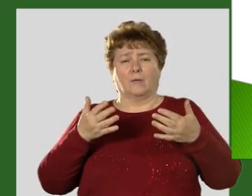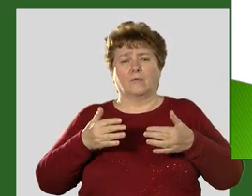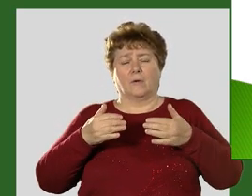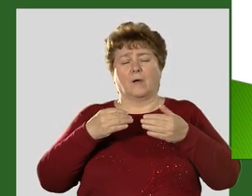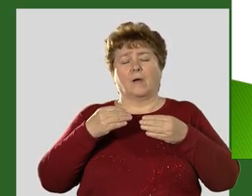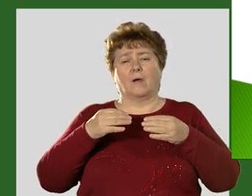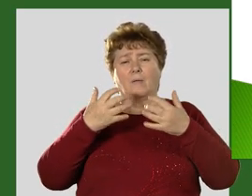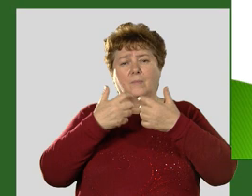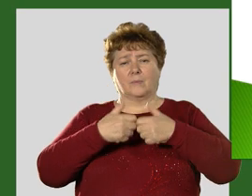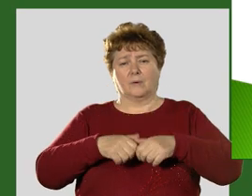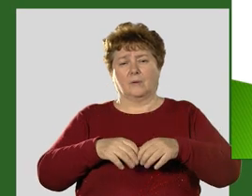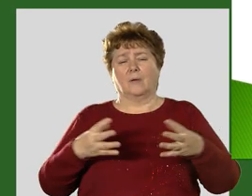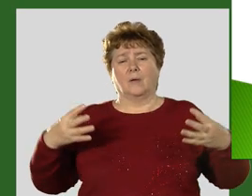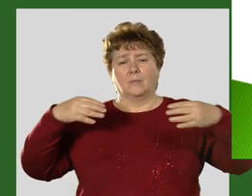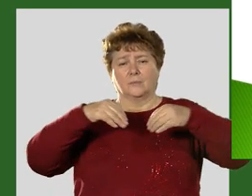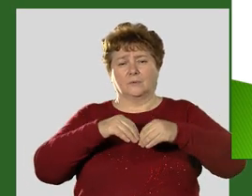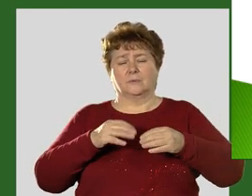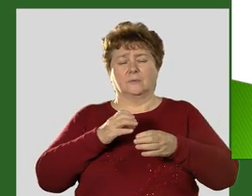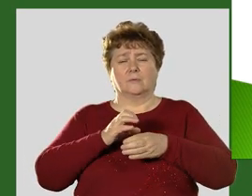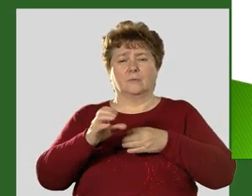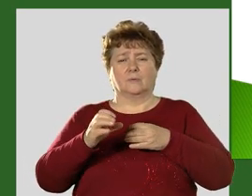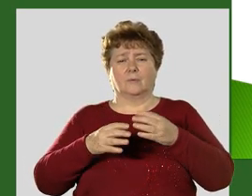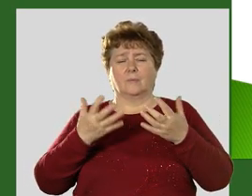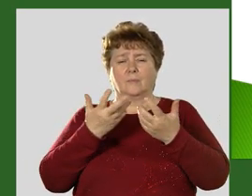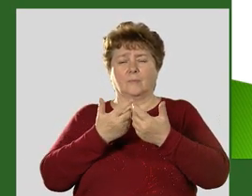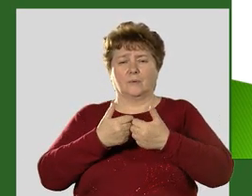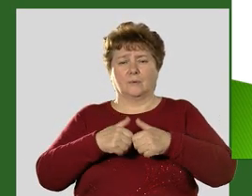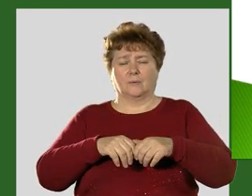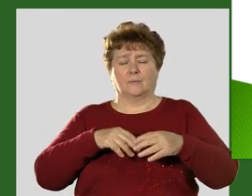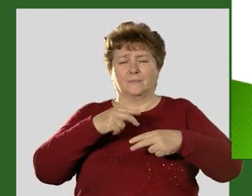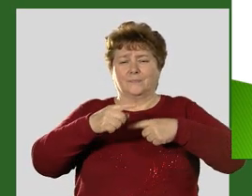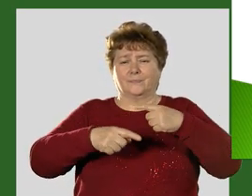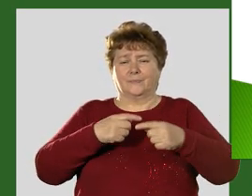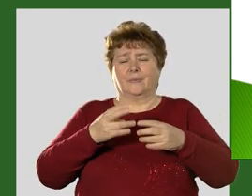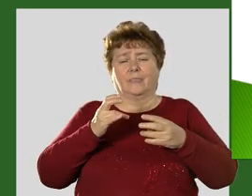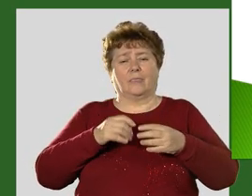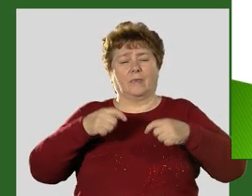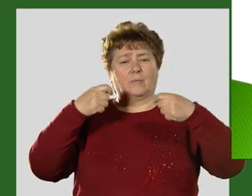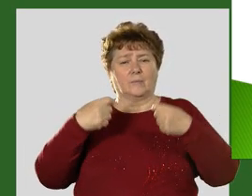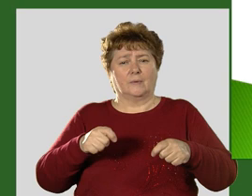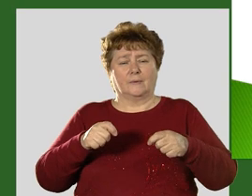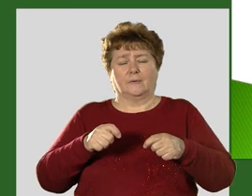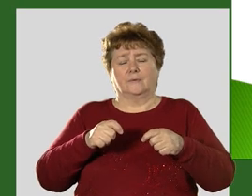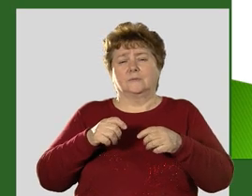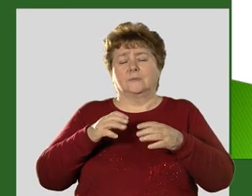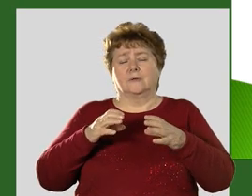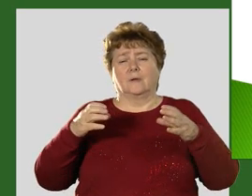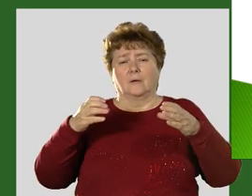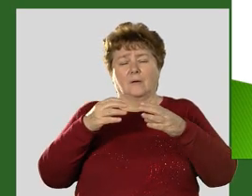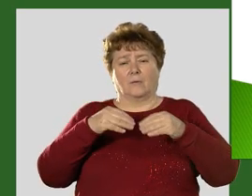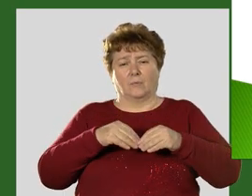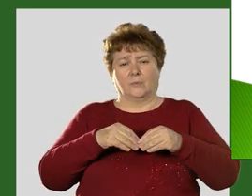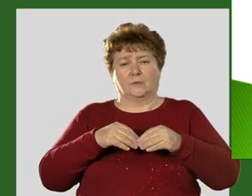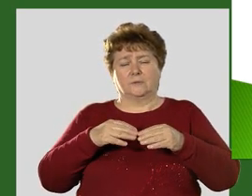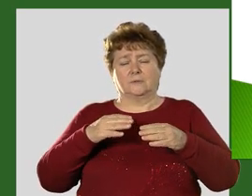промышленность Кыргызстана объединяла отрасли, перерабатывающие сырье непродовольственного аграрного комплекса. То